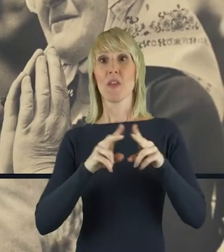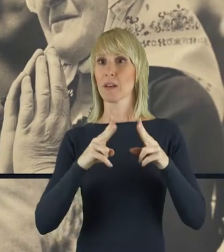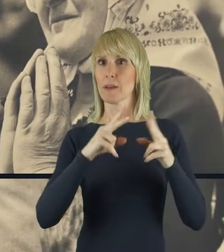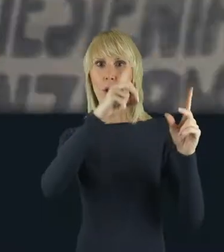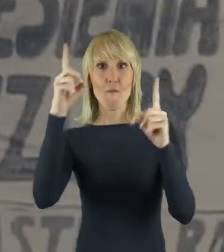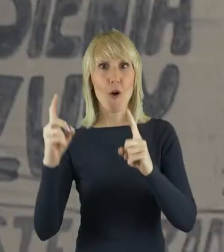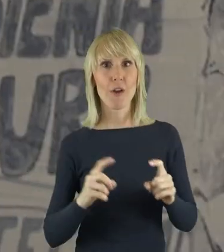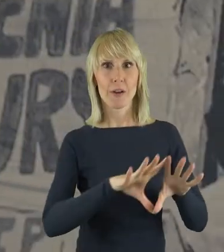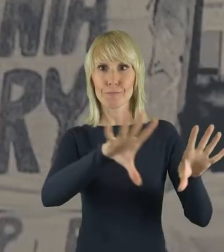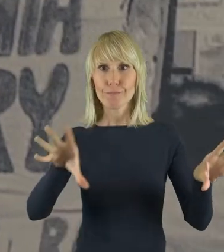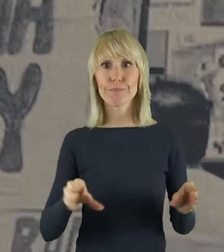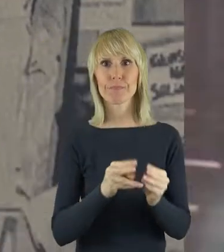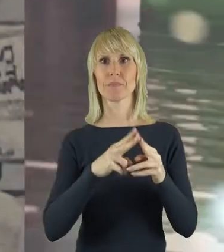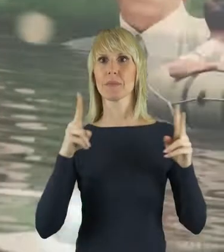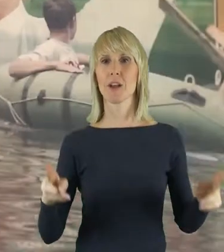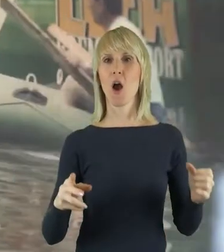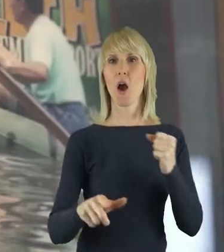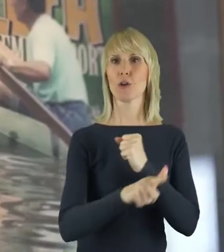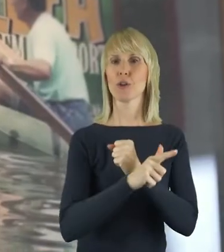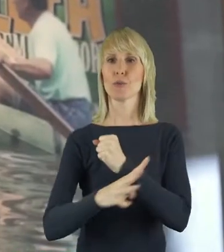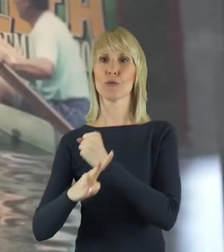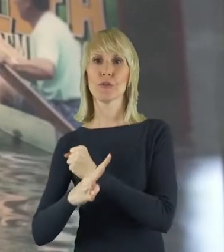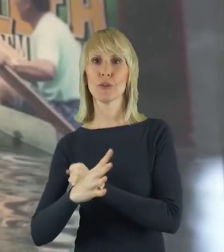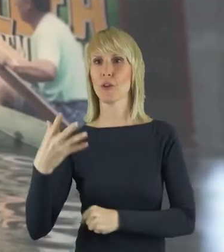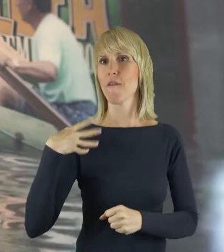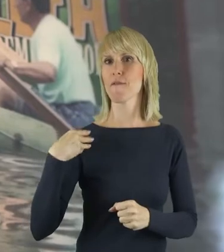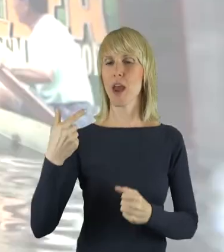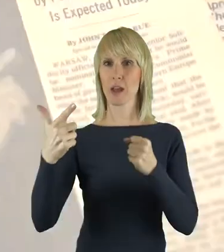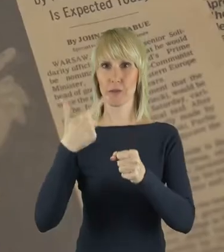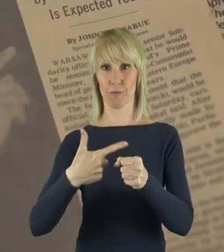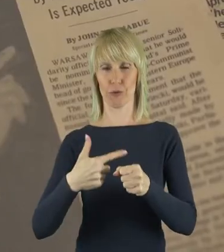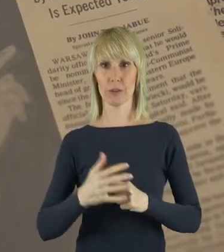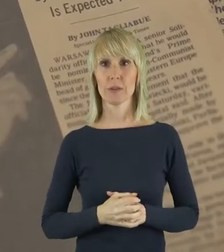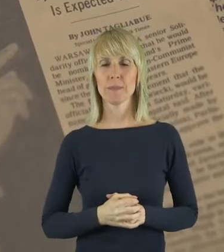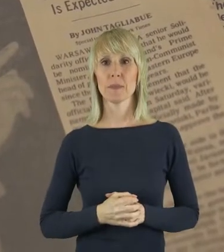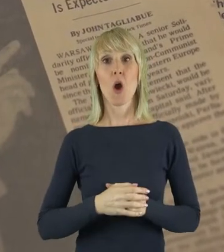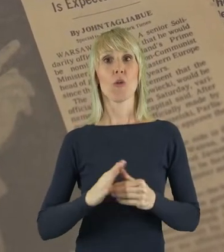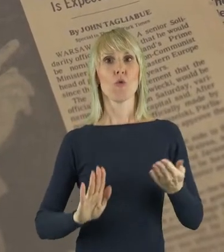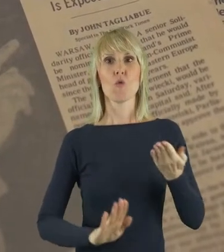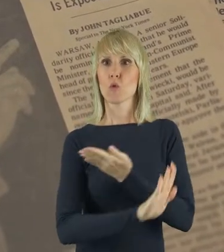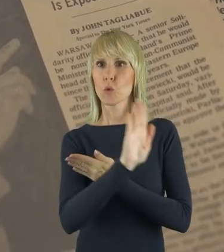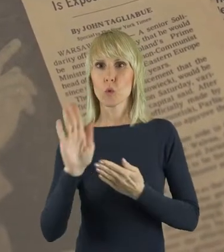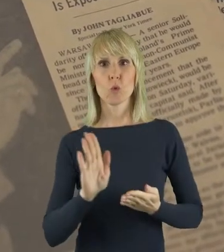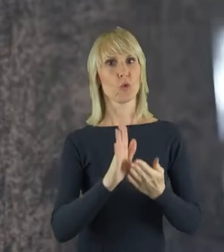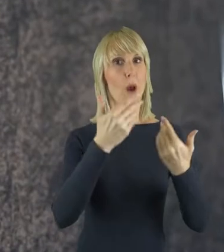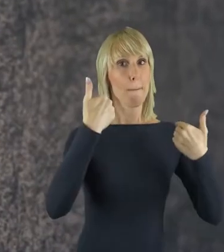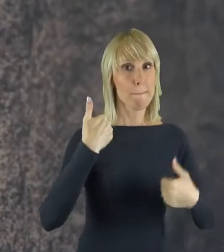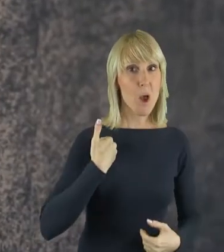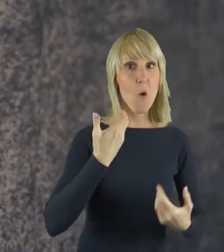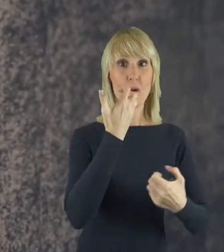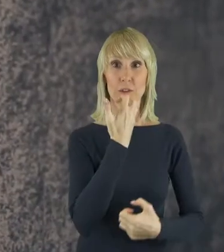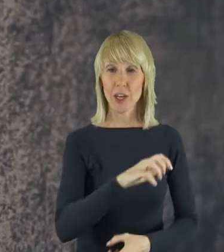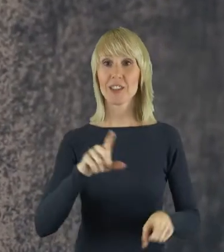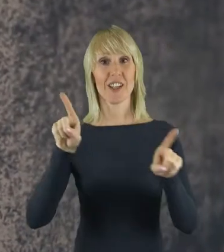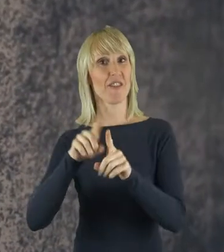polskiej fotografii od lat 70. do 90. XX wieku. Na wystawie znajdują się prace już publikowane oraz nigdy